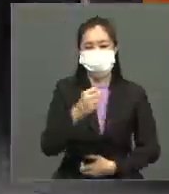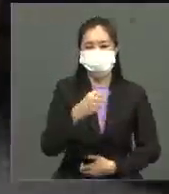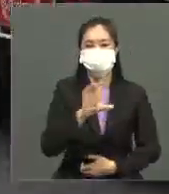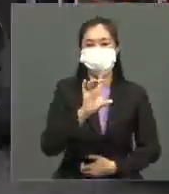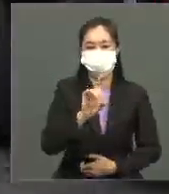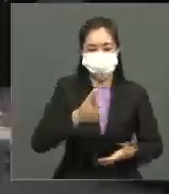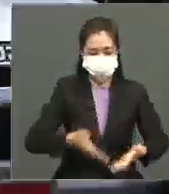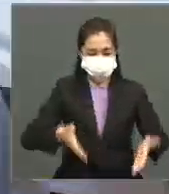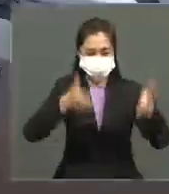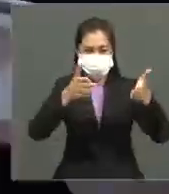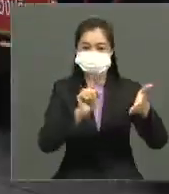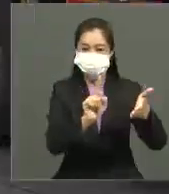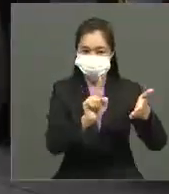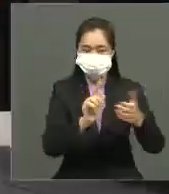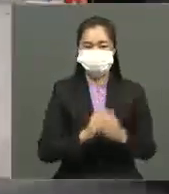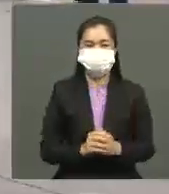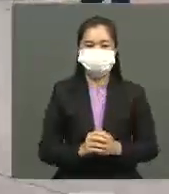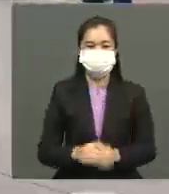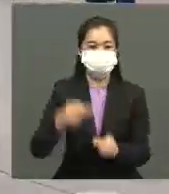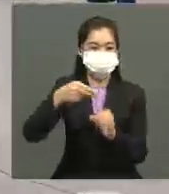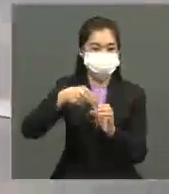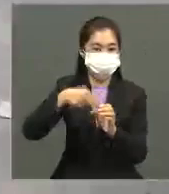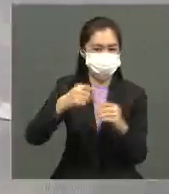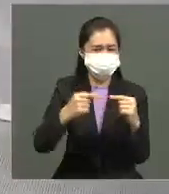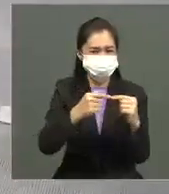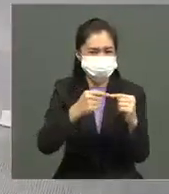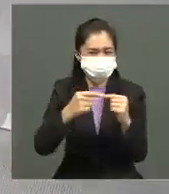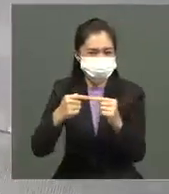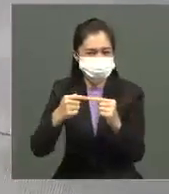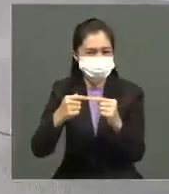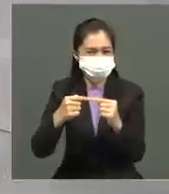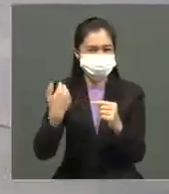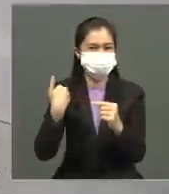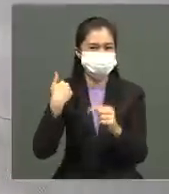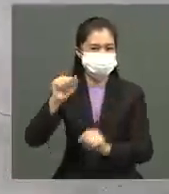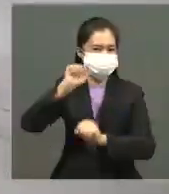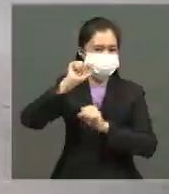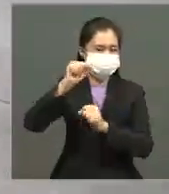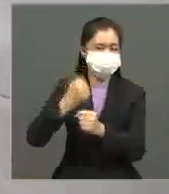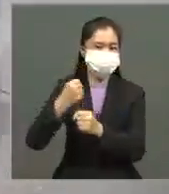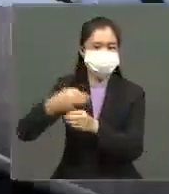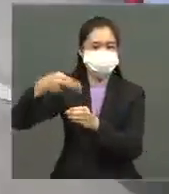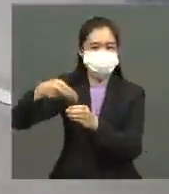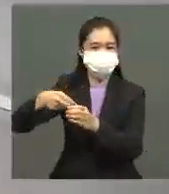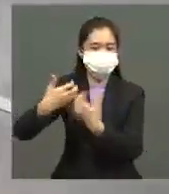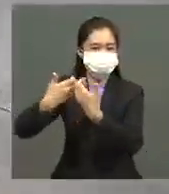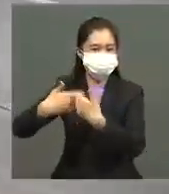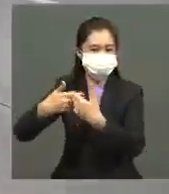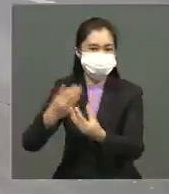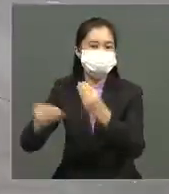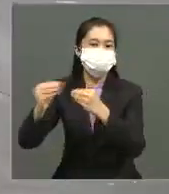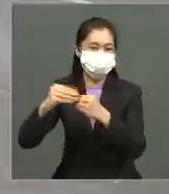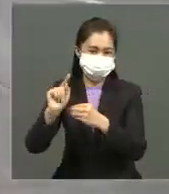ทต่อถังแต่ก็เชื่อว่าทิศทางน้ำมันไม่น่าจะขึ้นต่อเนื่องเพราะโอเปกประกาศที่จะผลิตน้ำมันดิบเพิ่มเติมขึ้นแล้ว